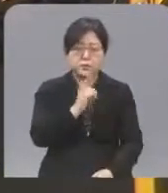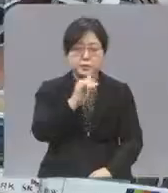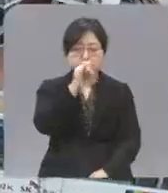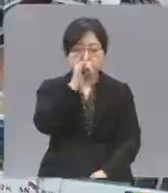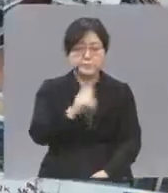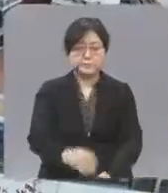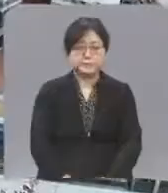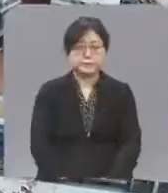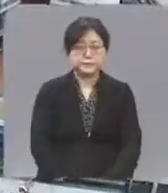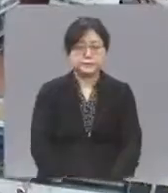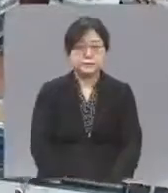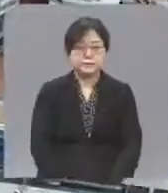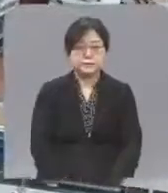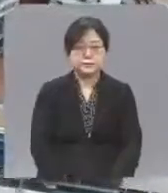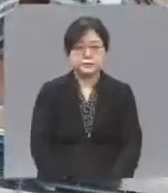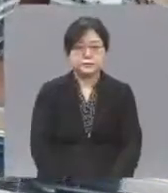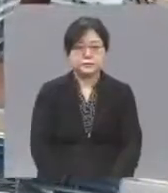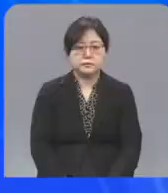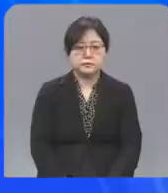강조했습니다.